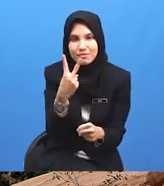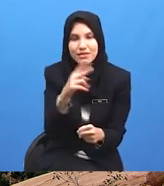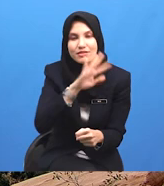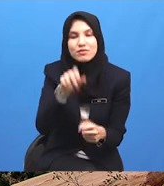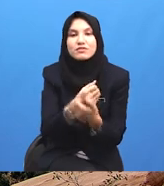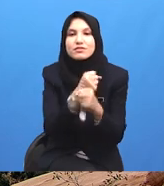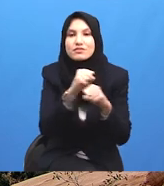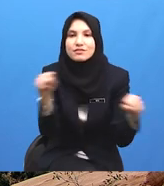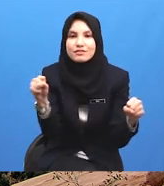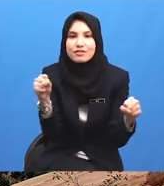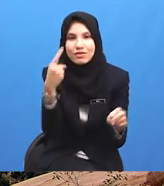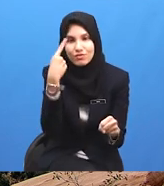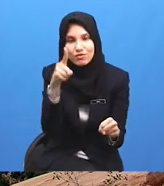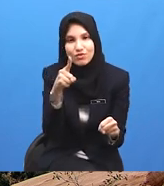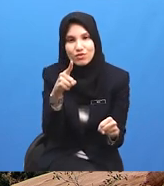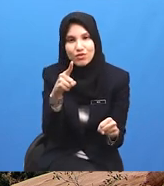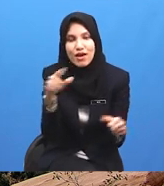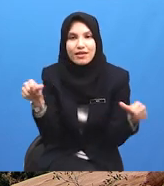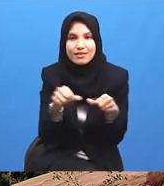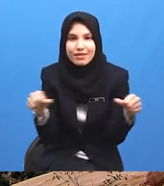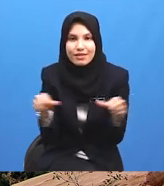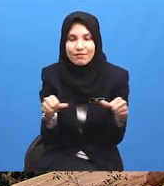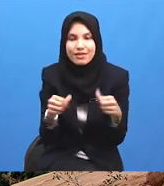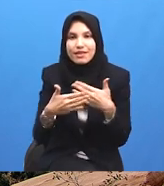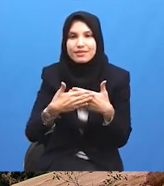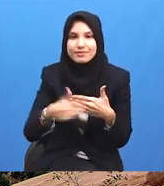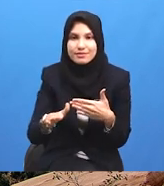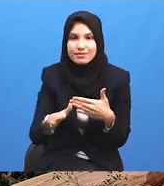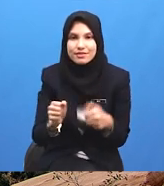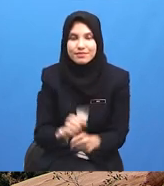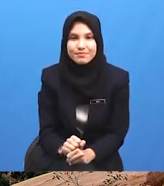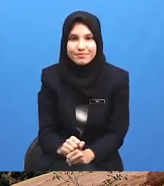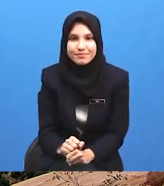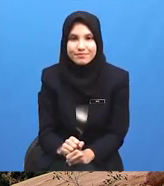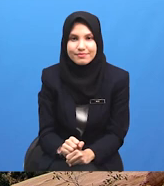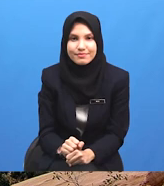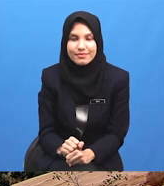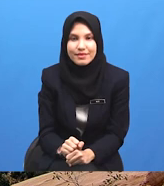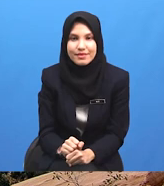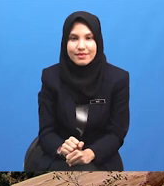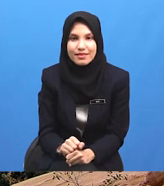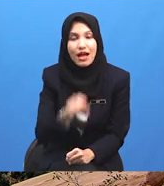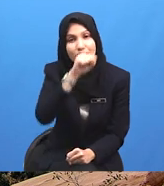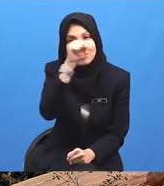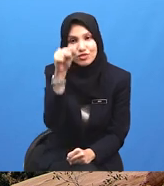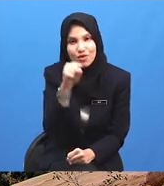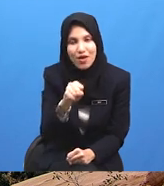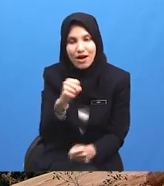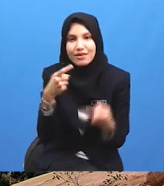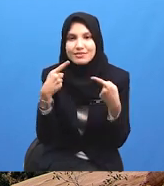untuk segmen seterusnya. Segmen seterusnya ialah sesi soal jawab. Mari